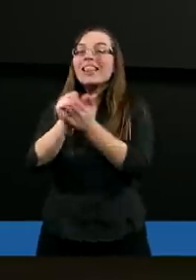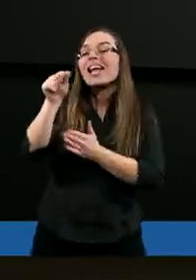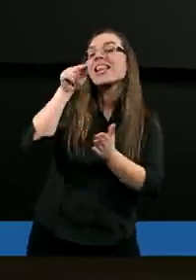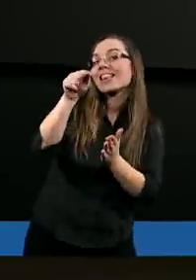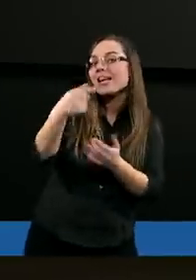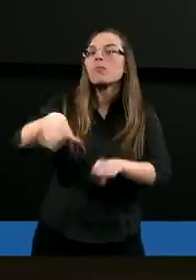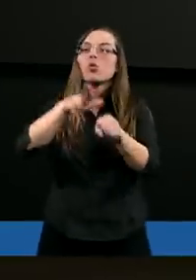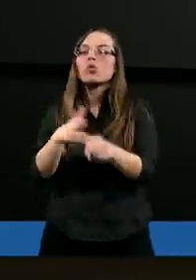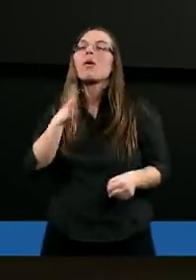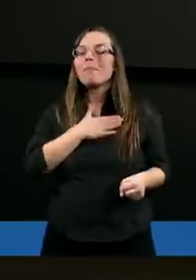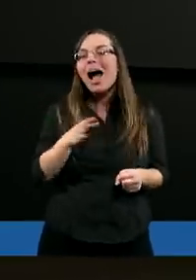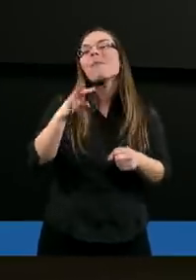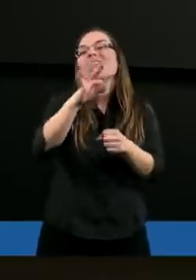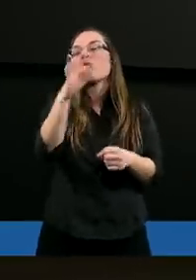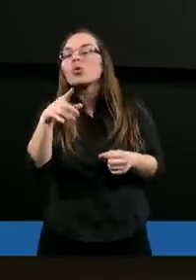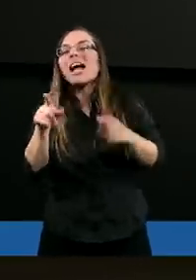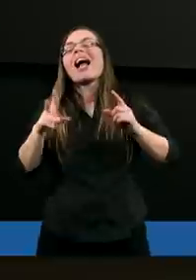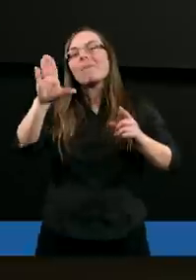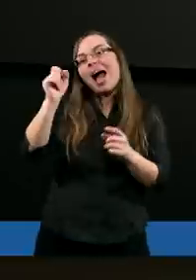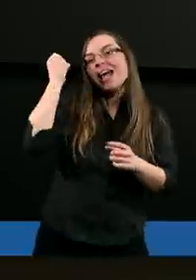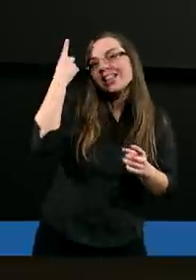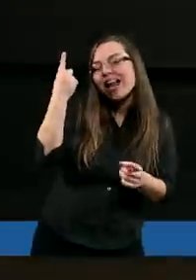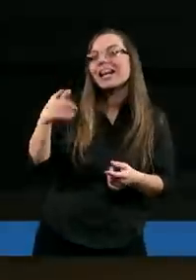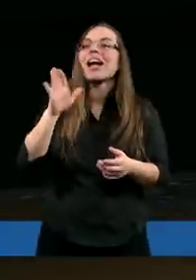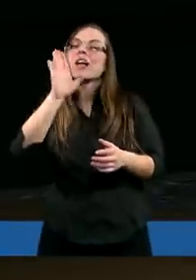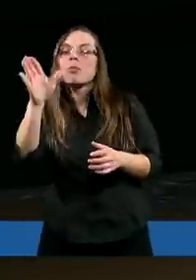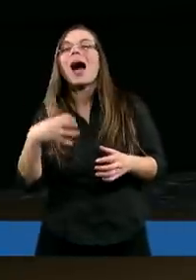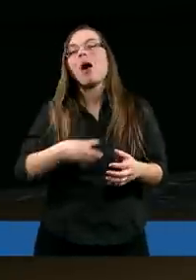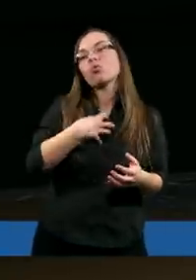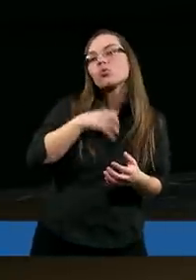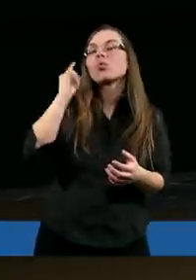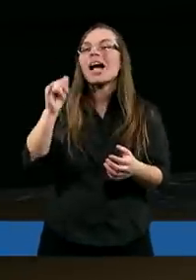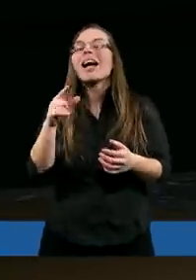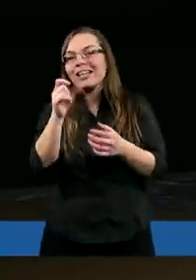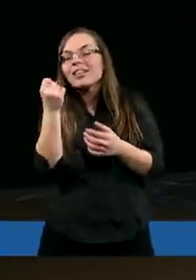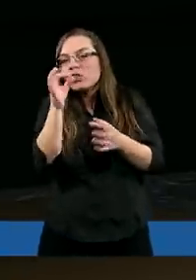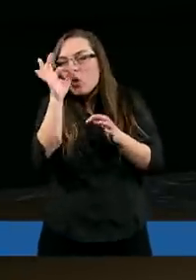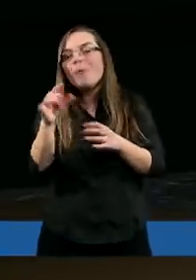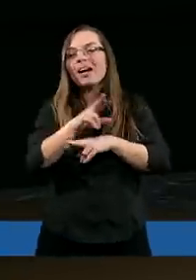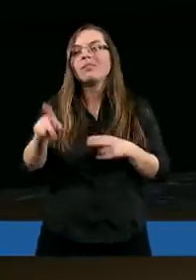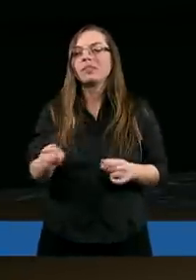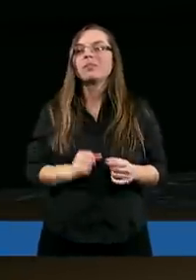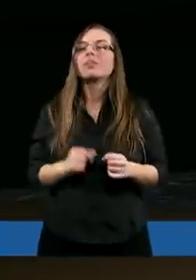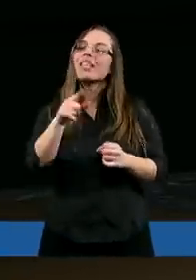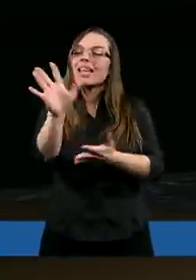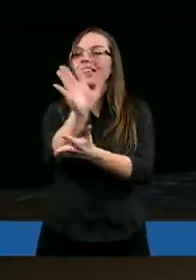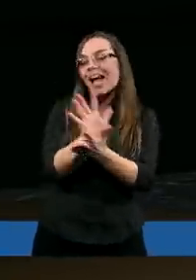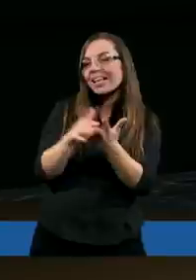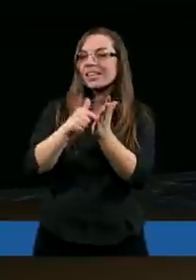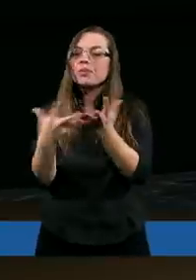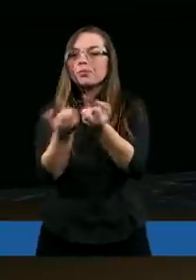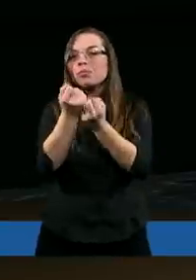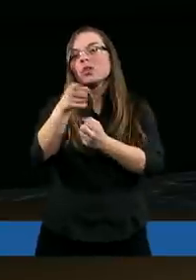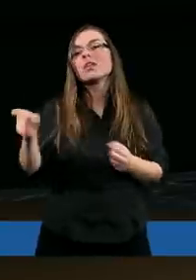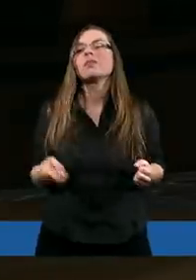ma przede wszystkim wolną wolę, który ma inteligencję i który ma uczucia. I będziemy czytać teksty